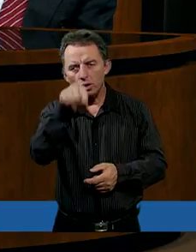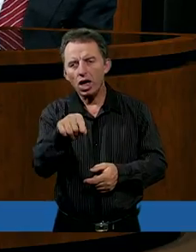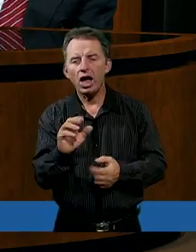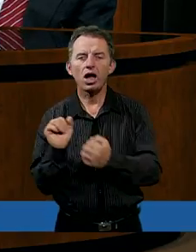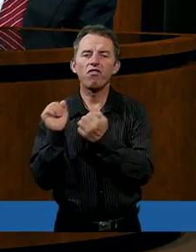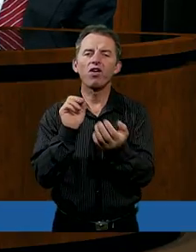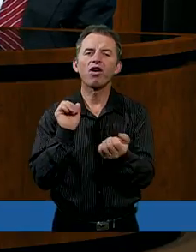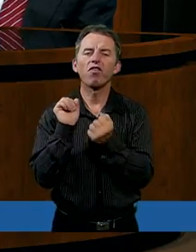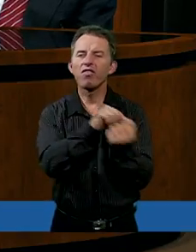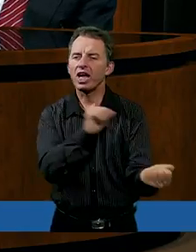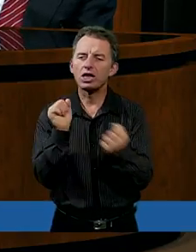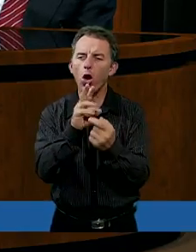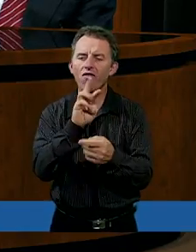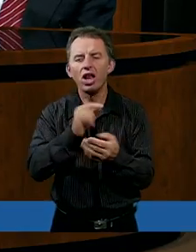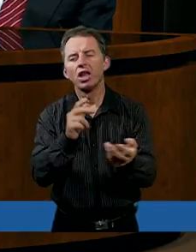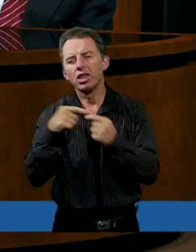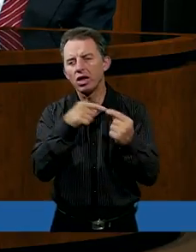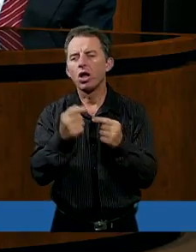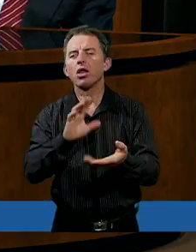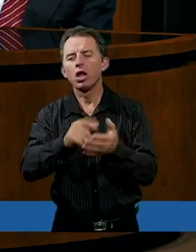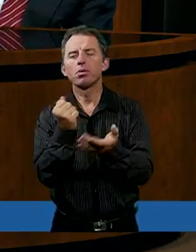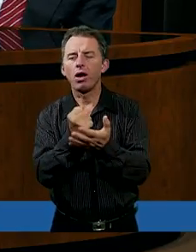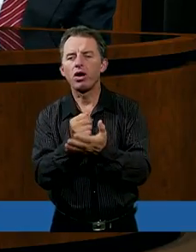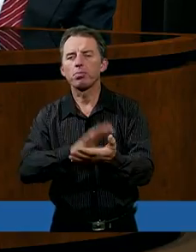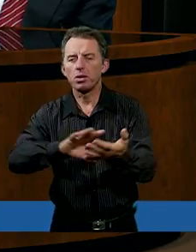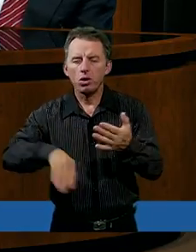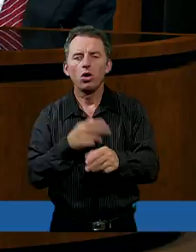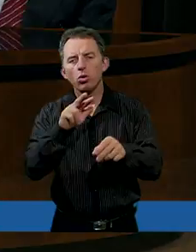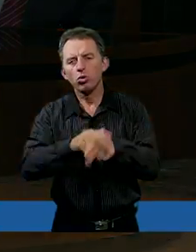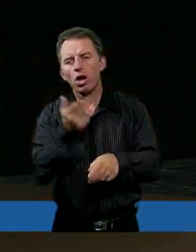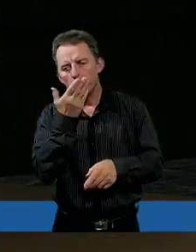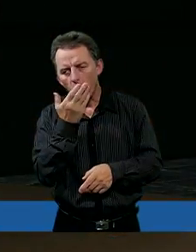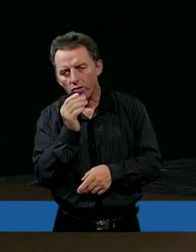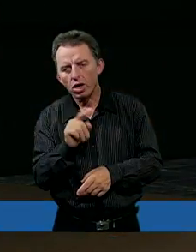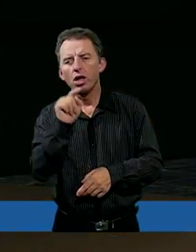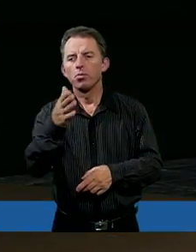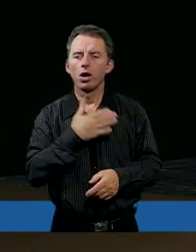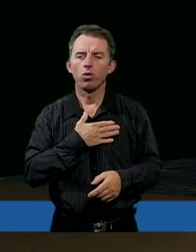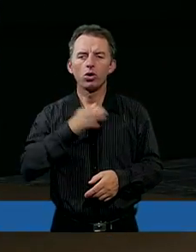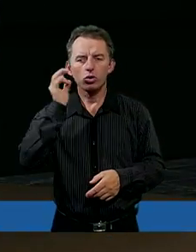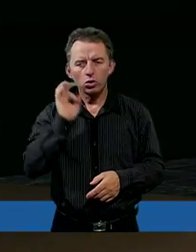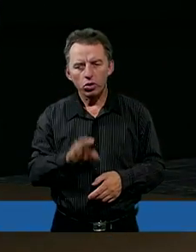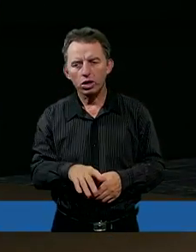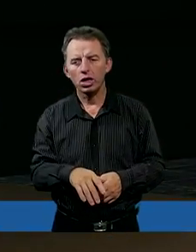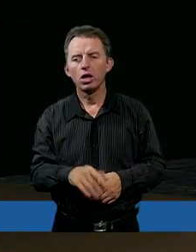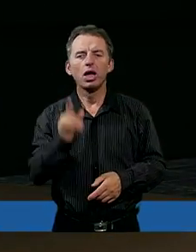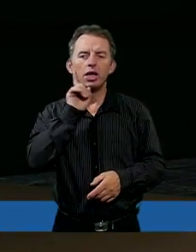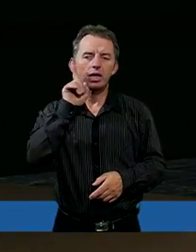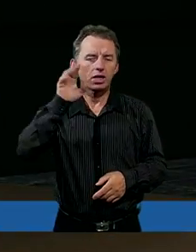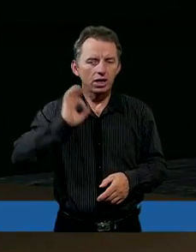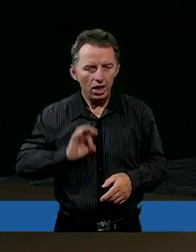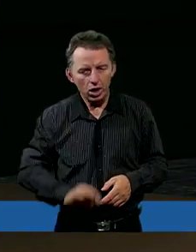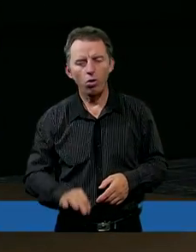Kwestionowalibyśmy wtedy w ogóle przekaz Pisma Świętego, który mówi o tym, że miał córki,